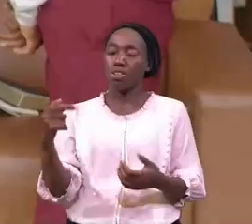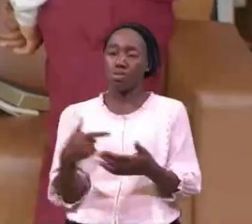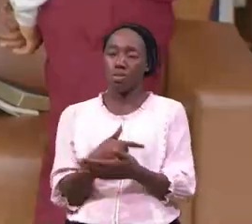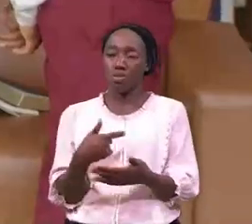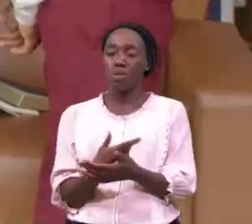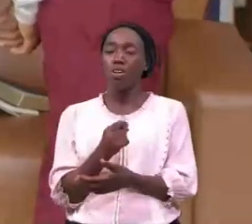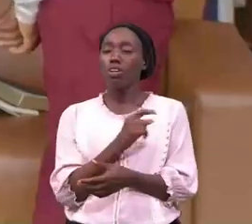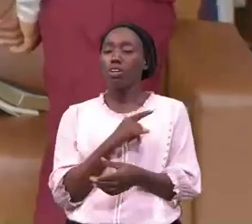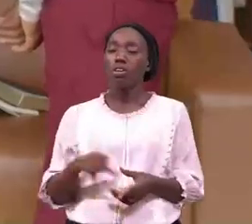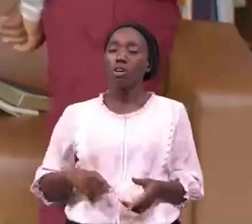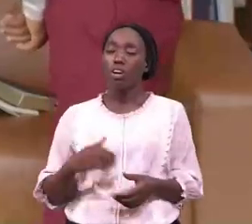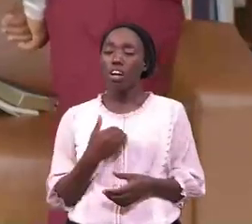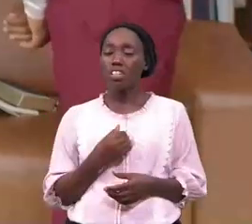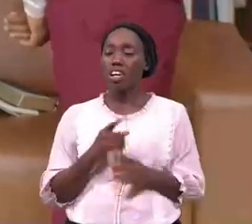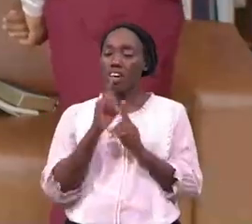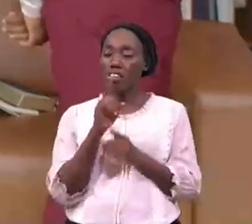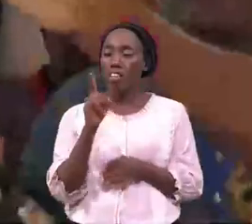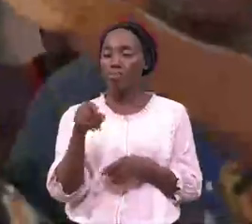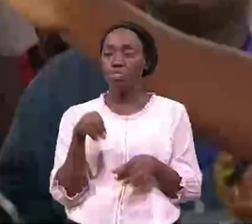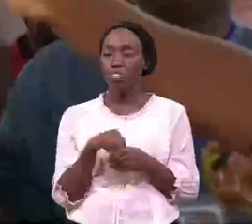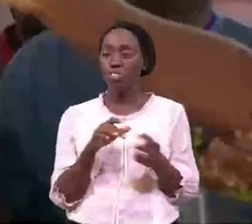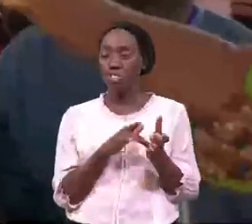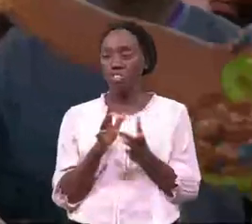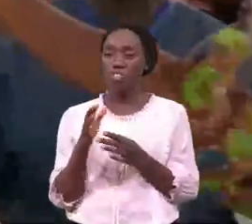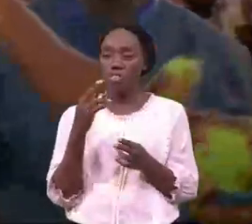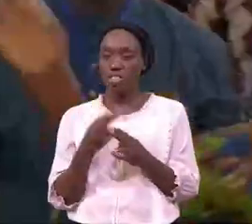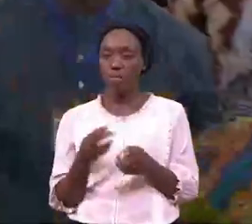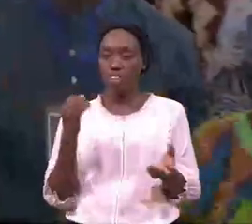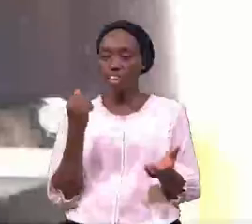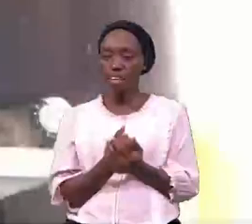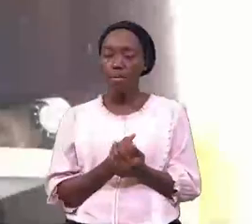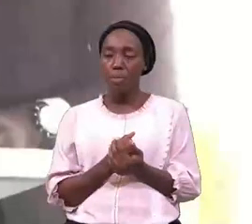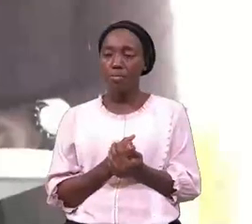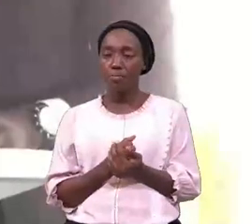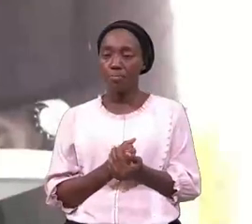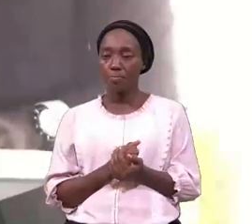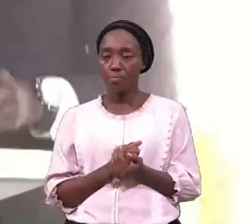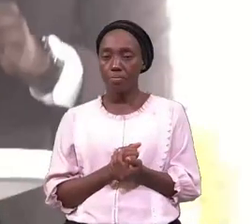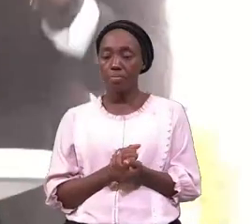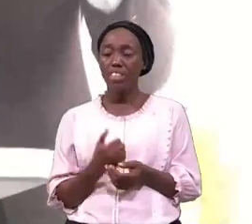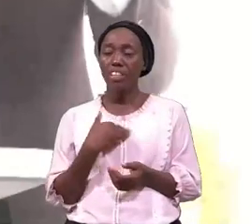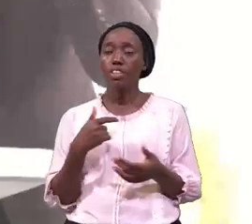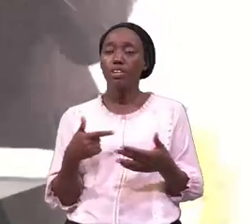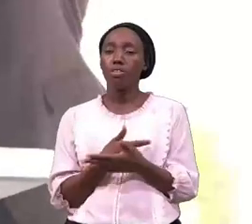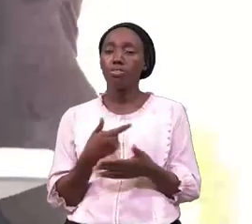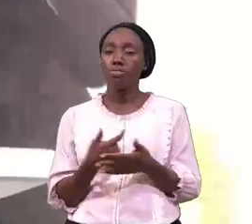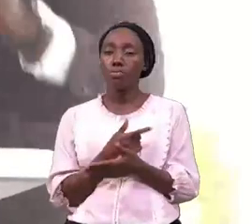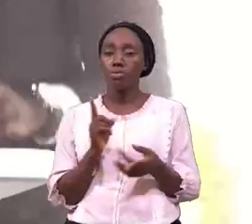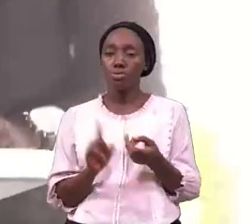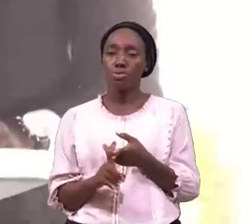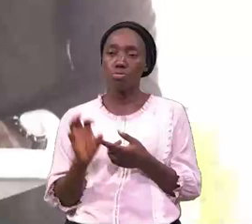t'a exaucé. Au nom de Jésus, nous prions. Nous avons une commission, l'évangile à prêcher.